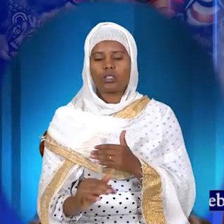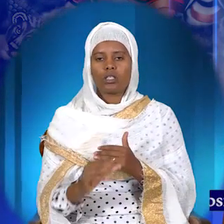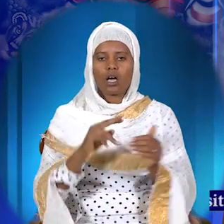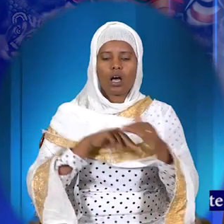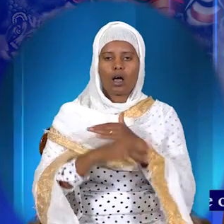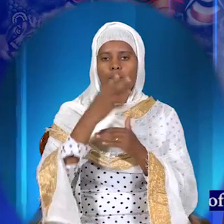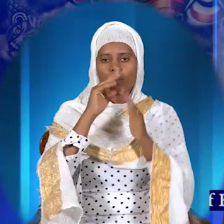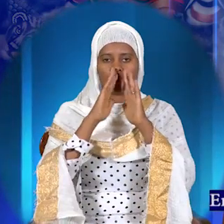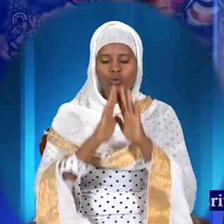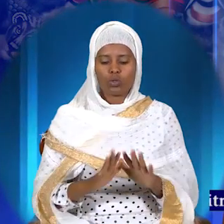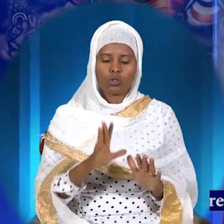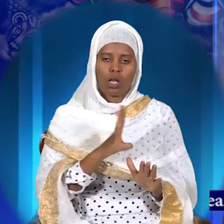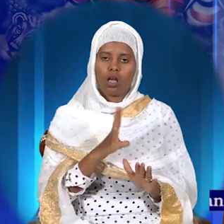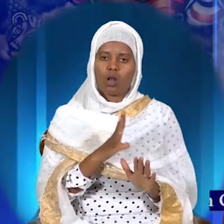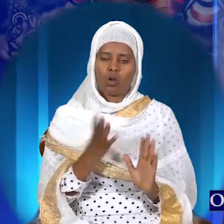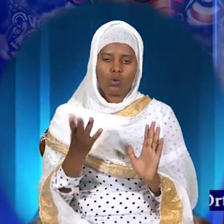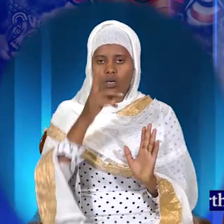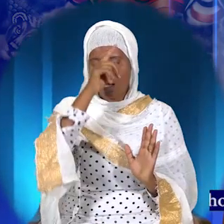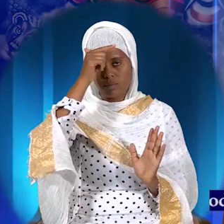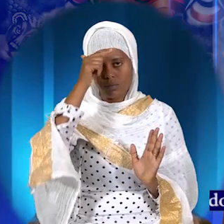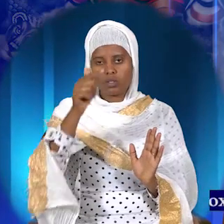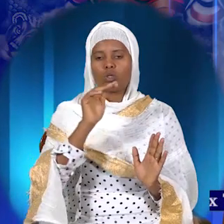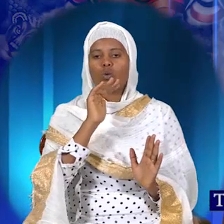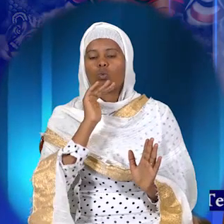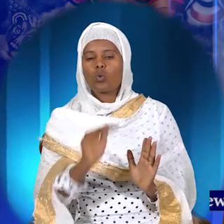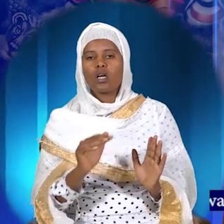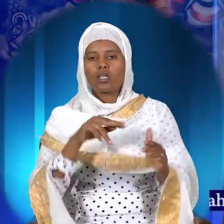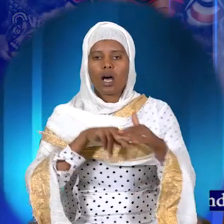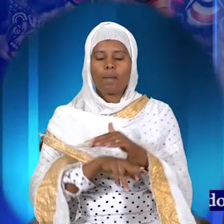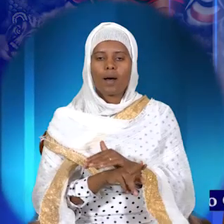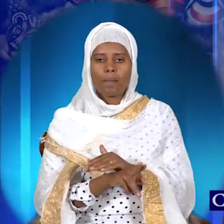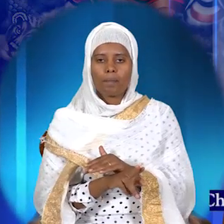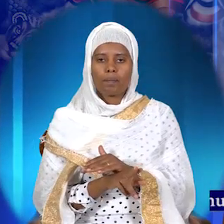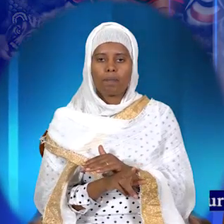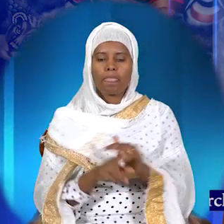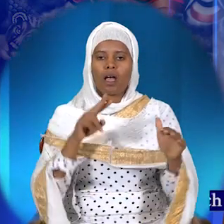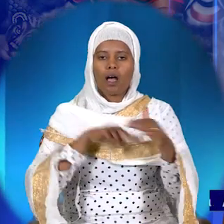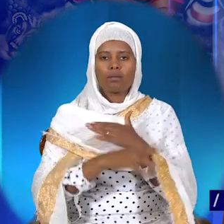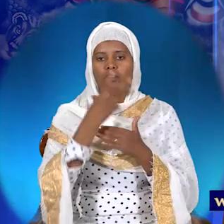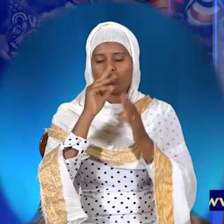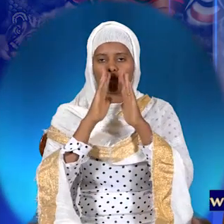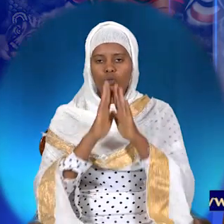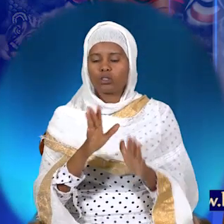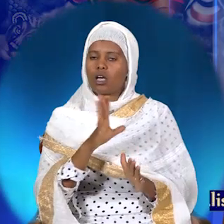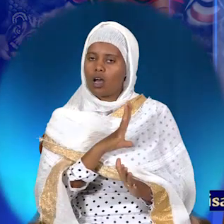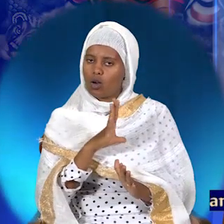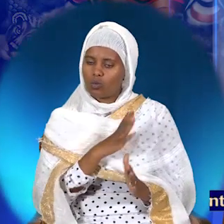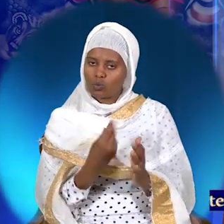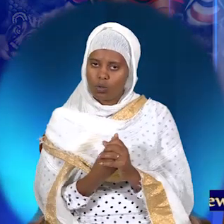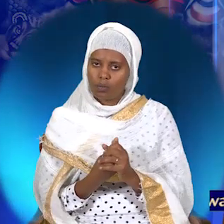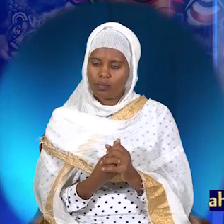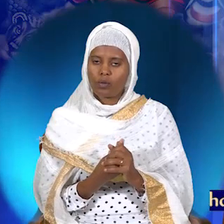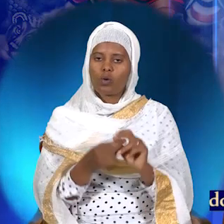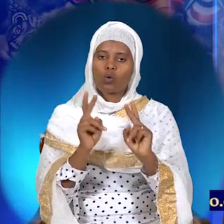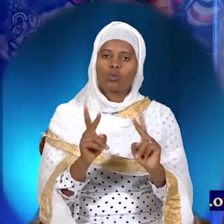ኣብ ወልድን ኣብ መንፈስ ቅዱስን ህልው ምዃኑ ንኣምን፣ ወልዲ ድማ ኣብ መንፈስ ቅዱስን